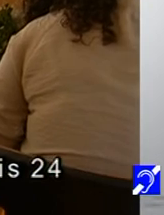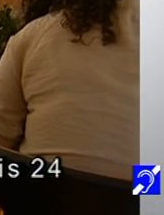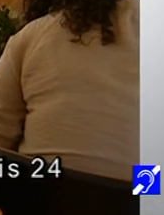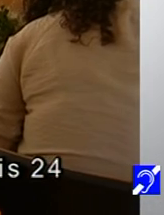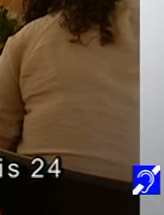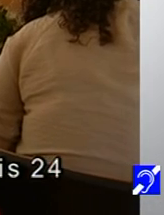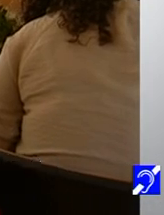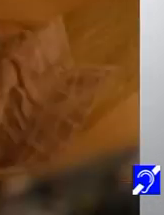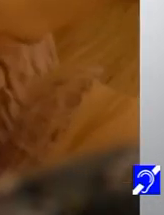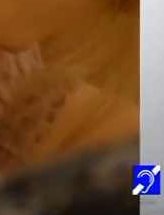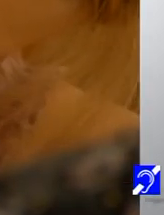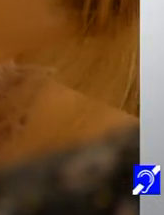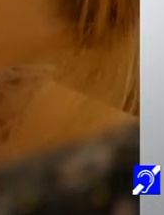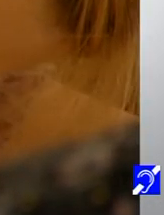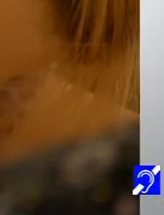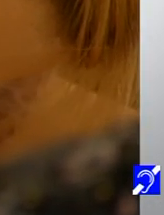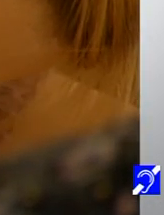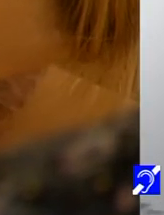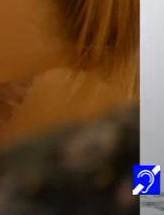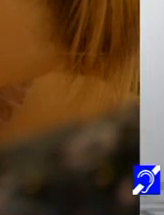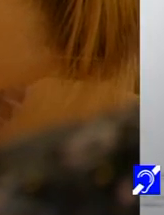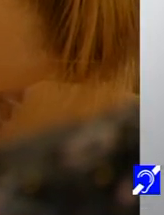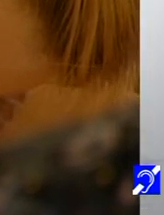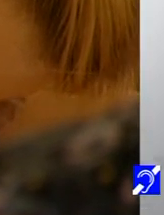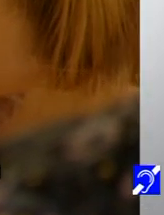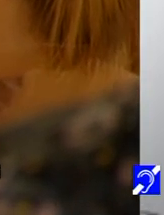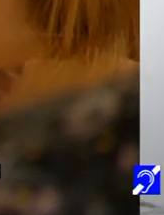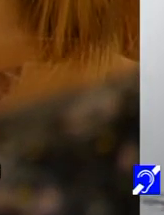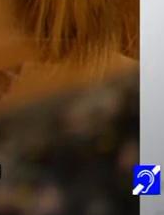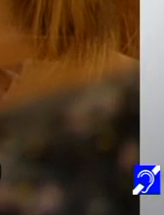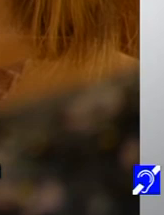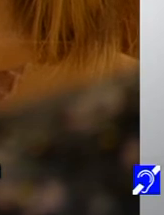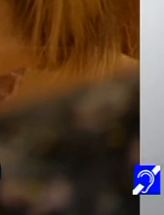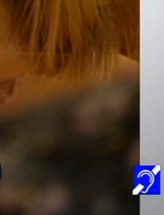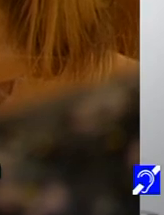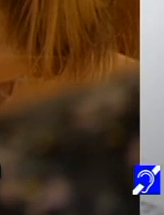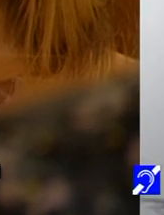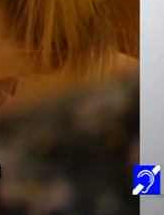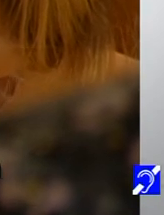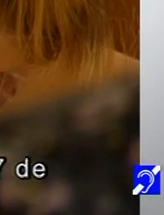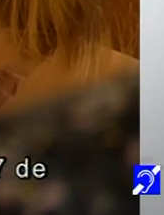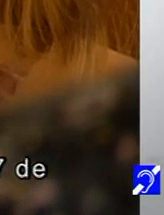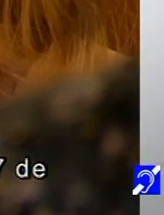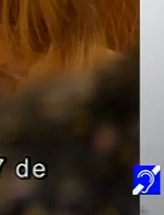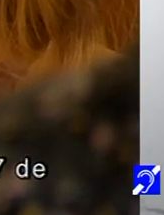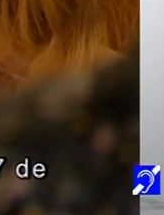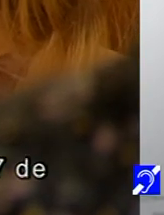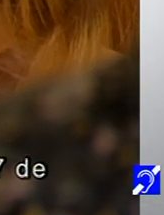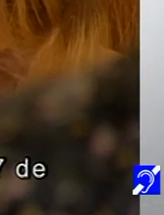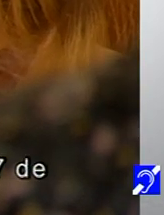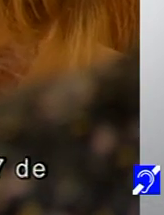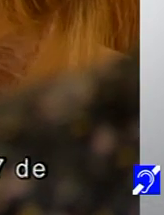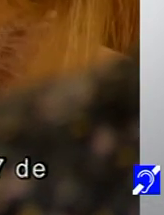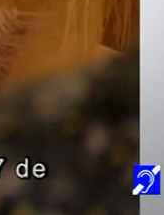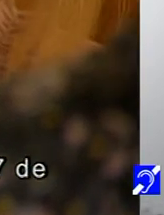24 eingeschrieben und blieben dann 20. Das heutige erste Jahrgang, also erstes Jahr hat 37